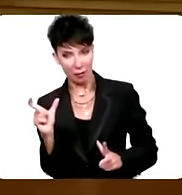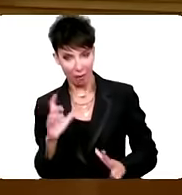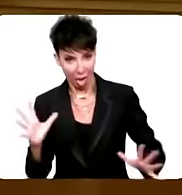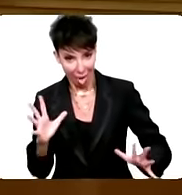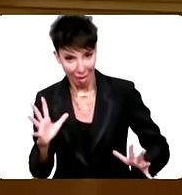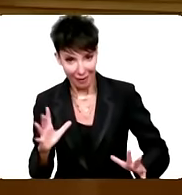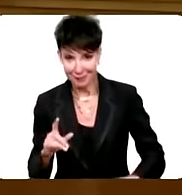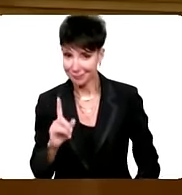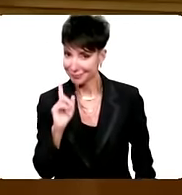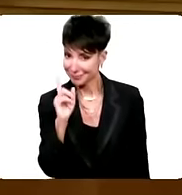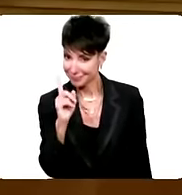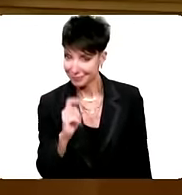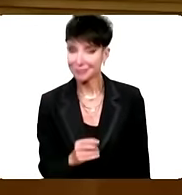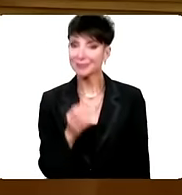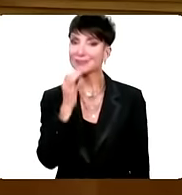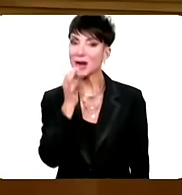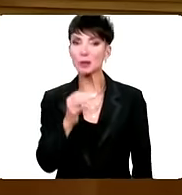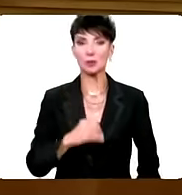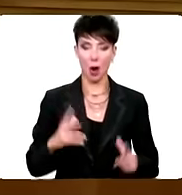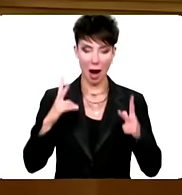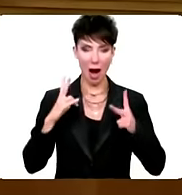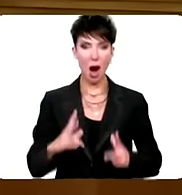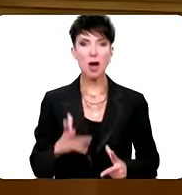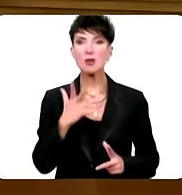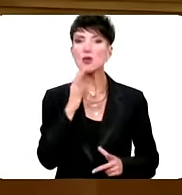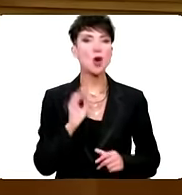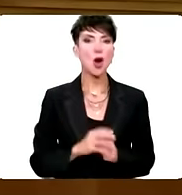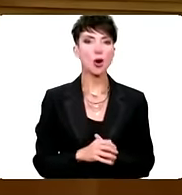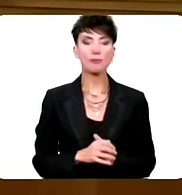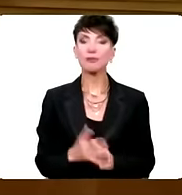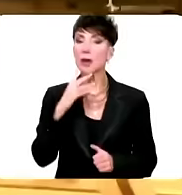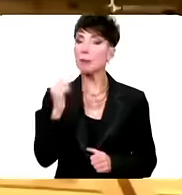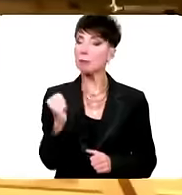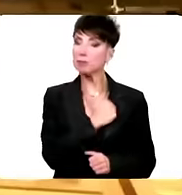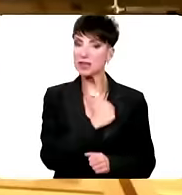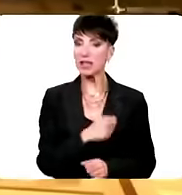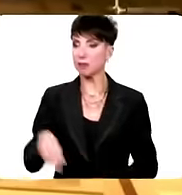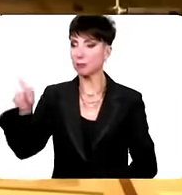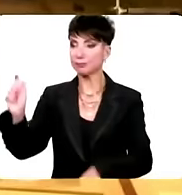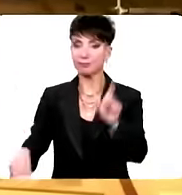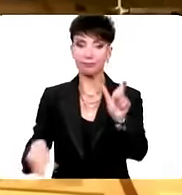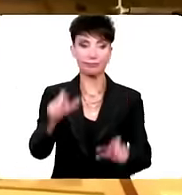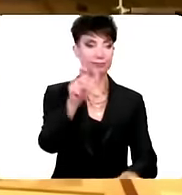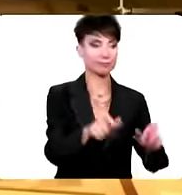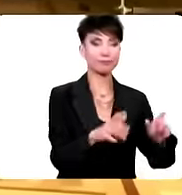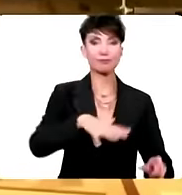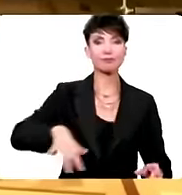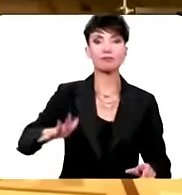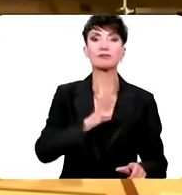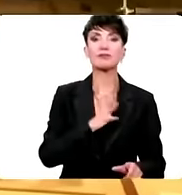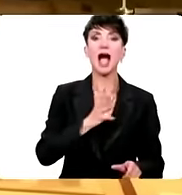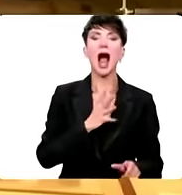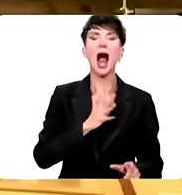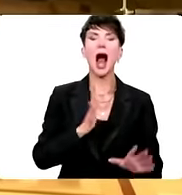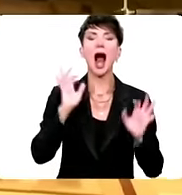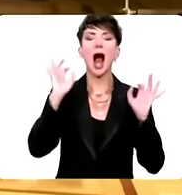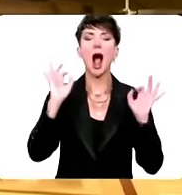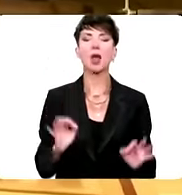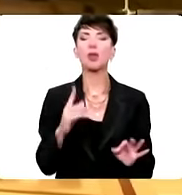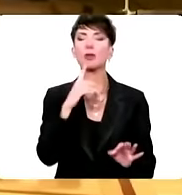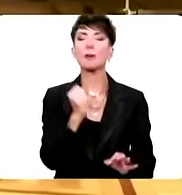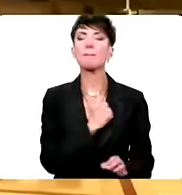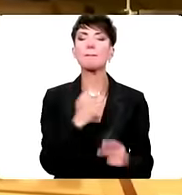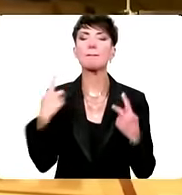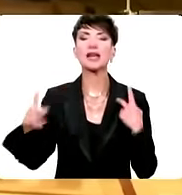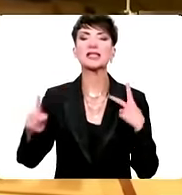πάντα στη σοφία του ελληνικού λαού. Και αν ο ελληνικός λαός ήθελε με τον τρόπο του, και νομίζω θα το εξηγήσουμε και στη συνέχεια, να